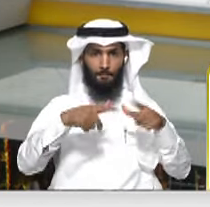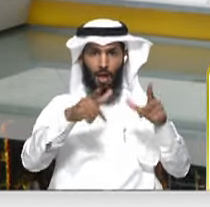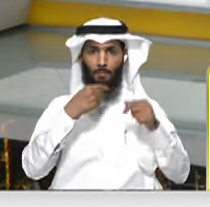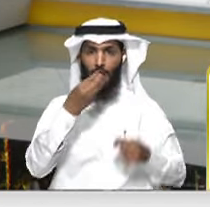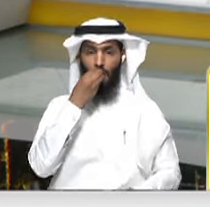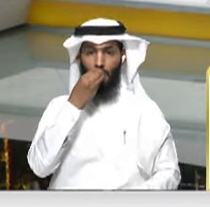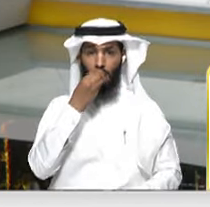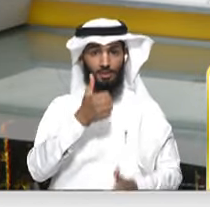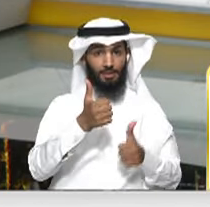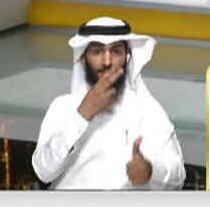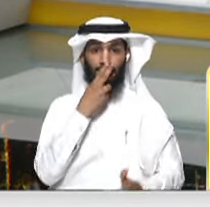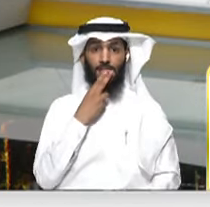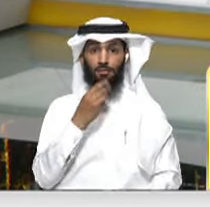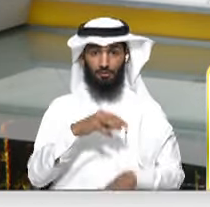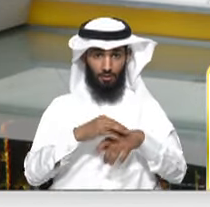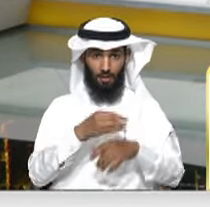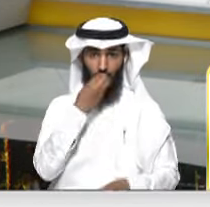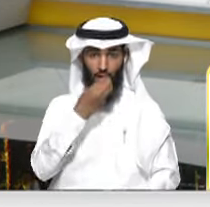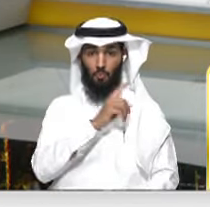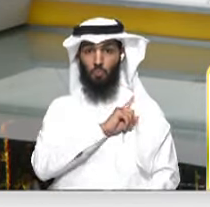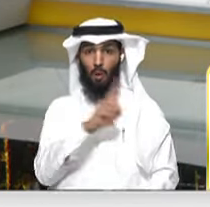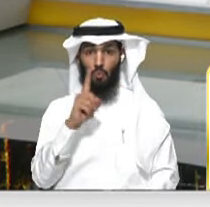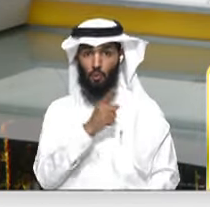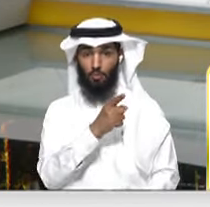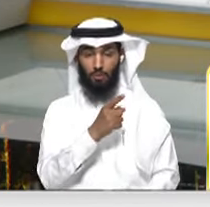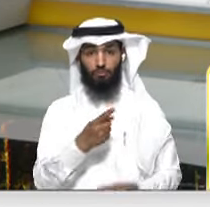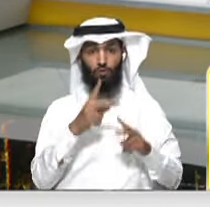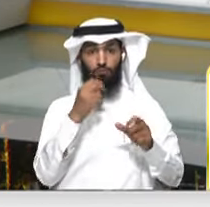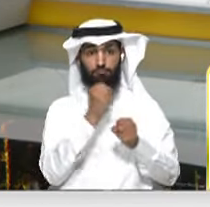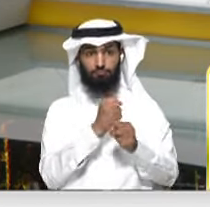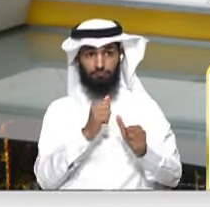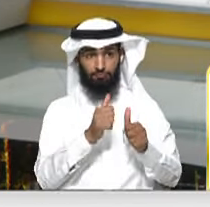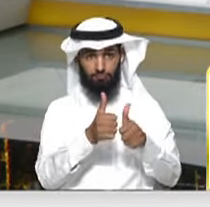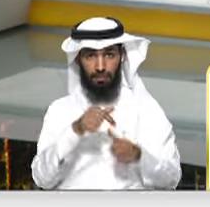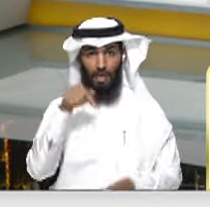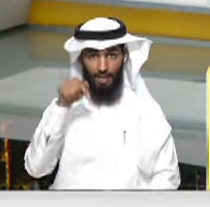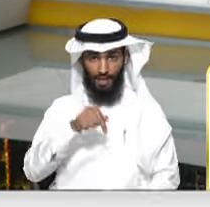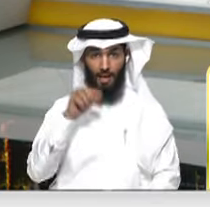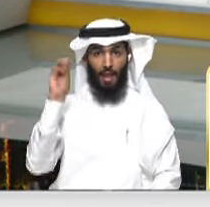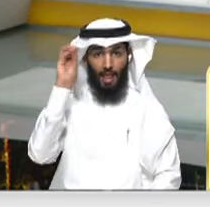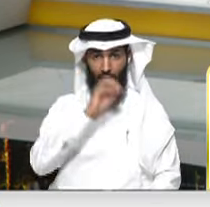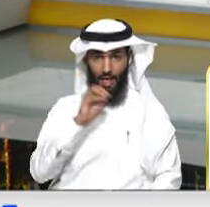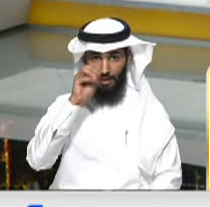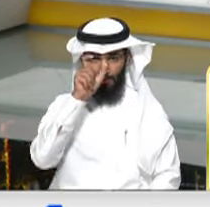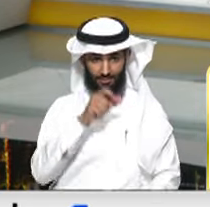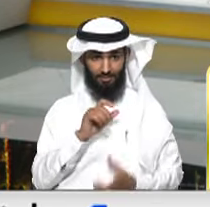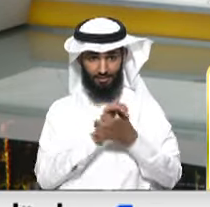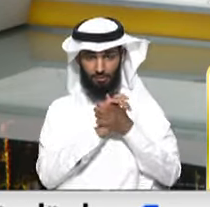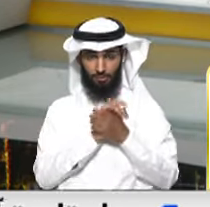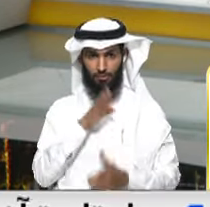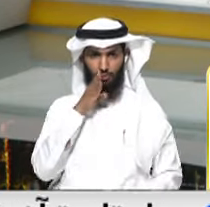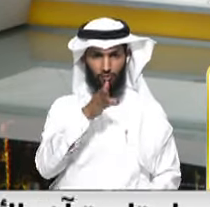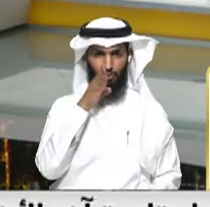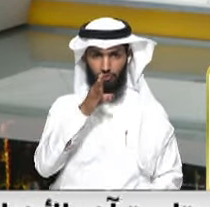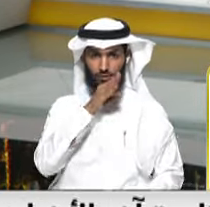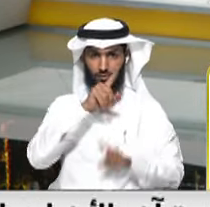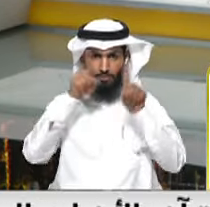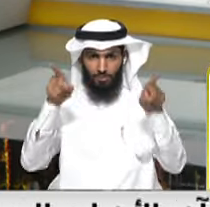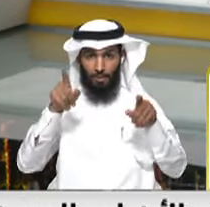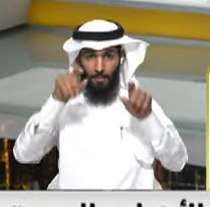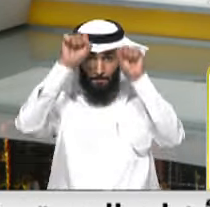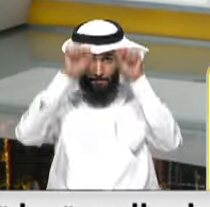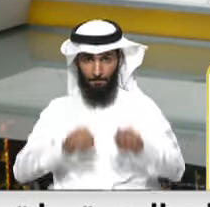غير صالحة للاستهلاك الآدمي. الزميل فهد التركي رافق هيئة الغذاء في جولتها لإغلاق المحال